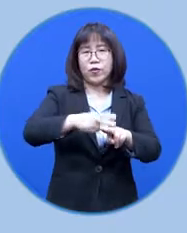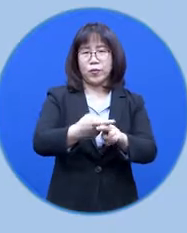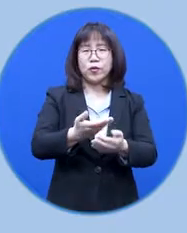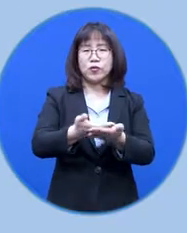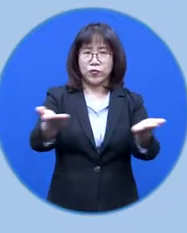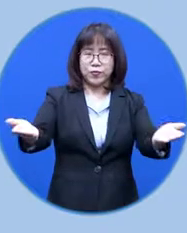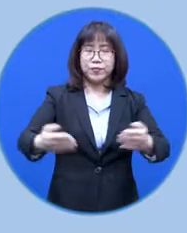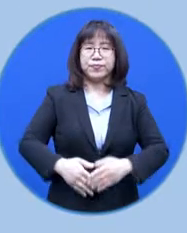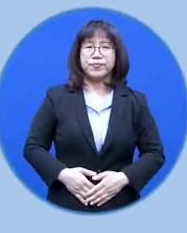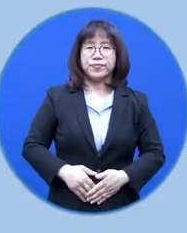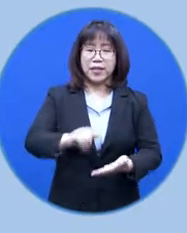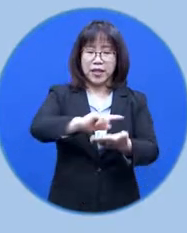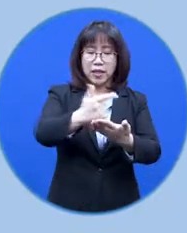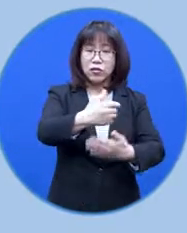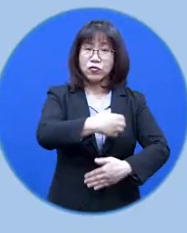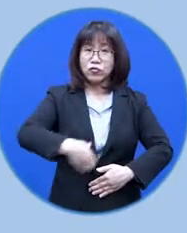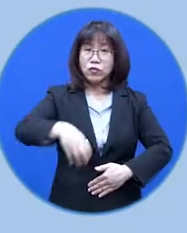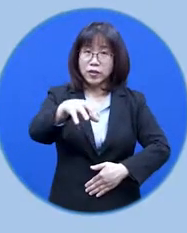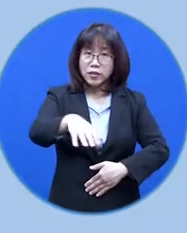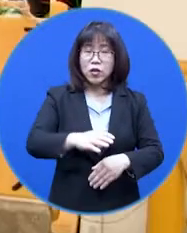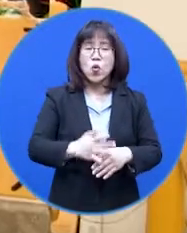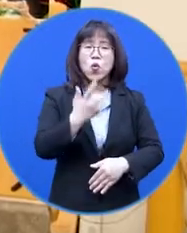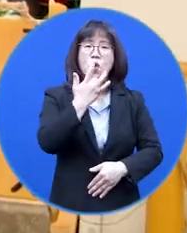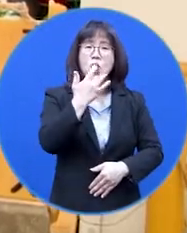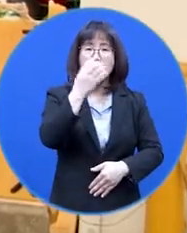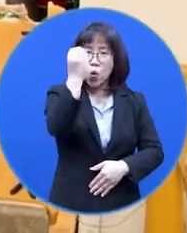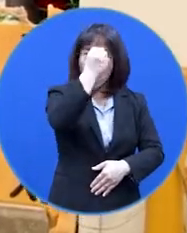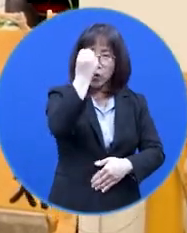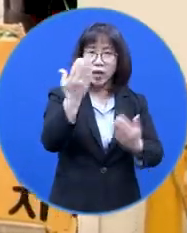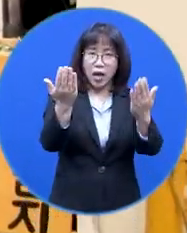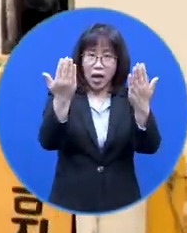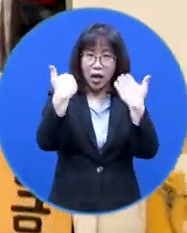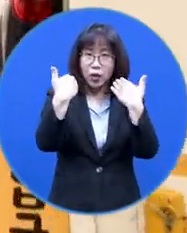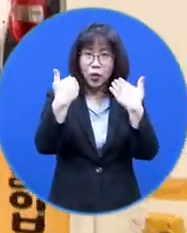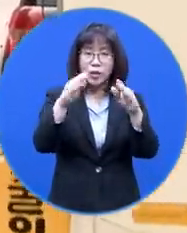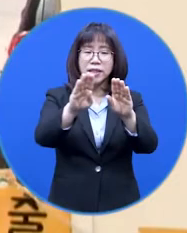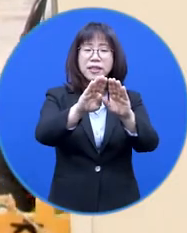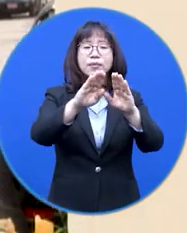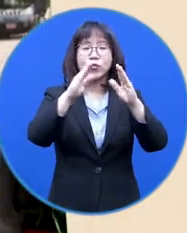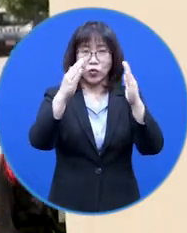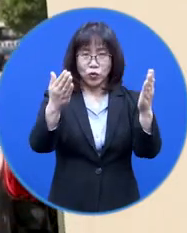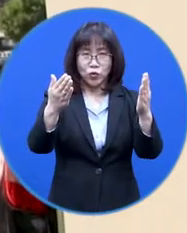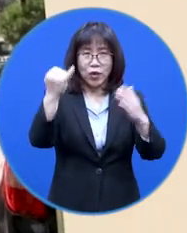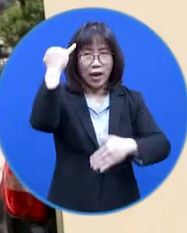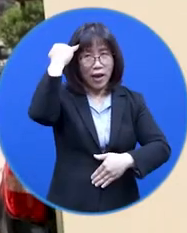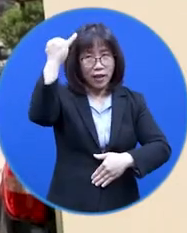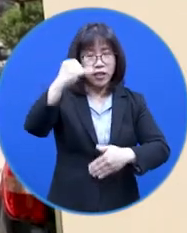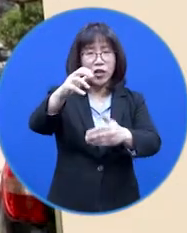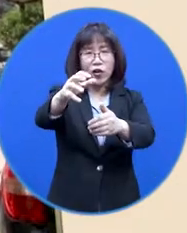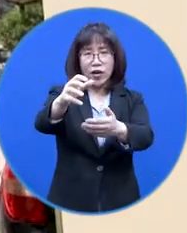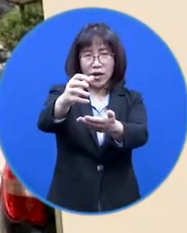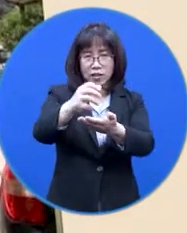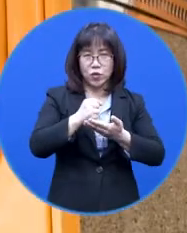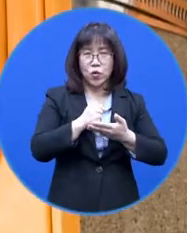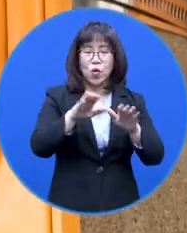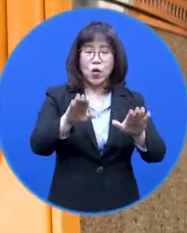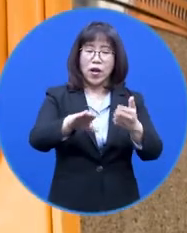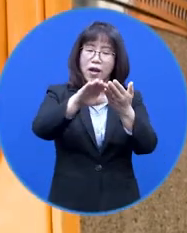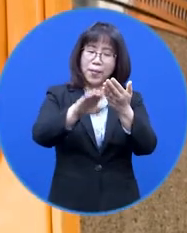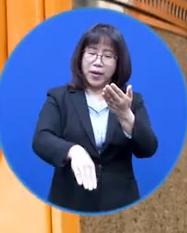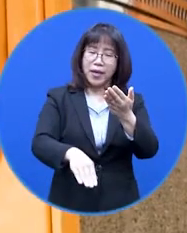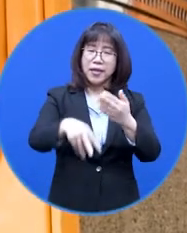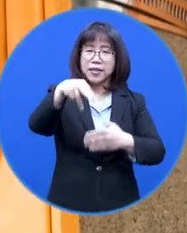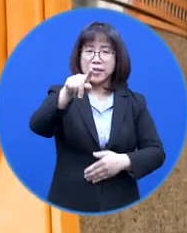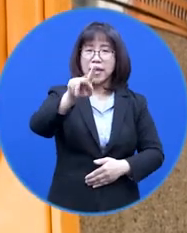각각 30만 원의 상금이 수여됩니다. 강서구는 지난해 화곡고 입구 스몬비 교통사고 예방을 위한